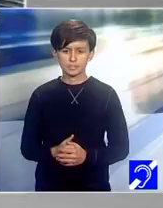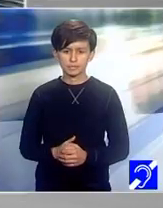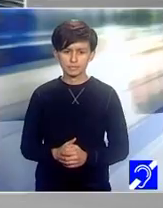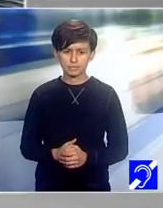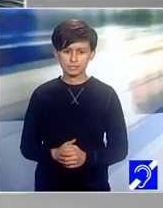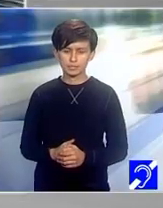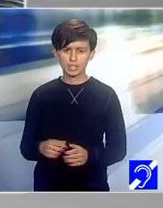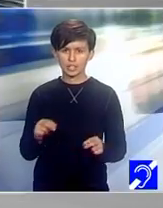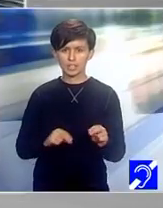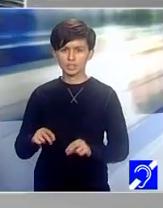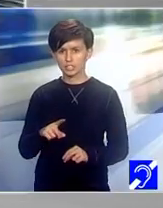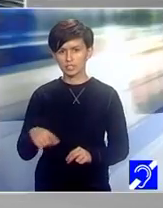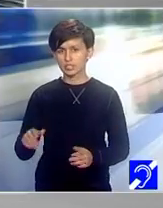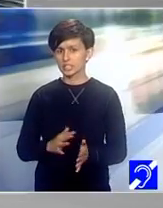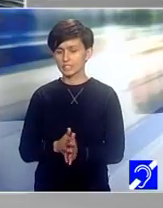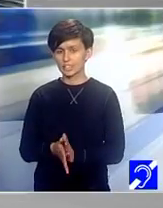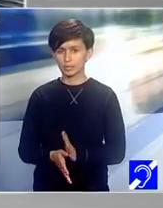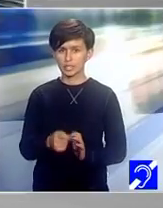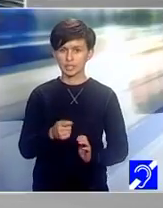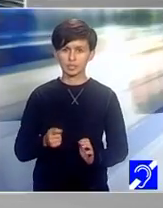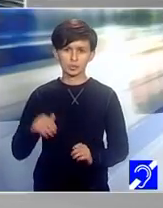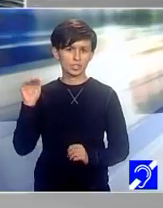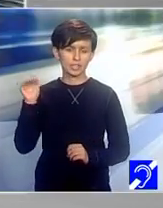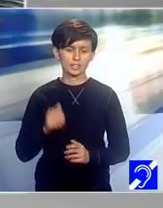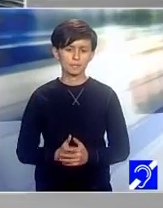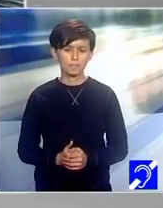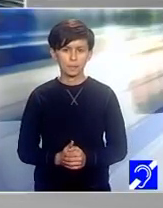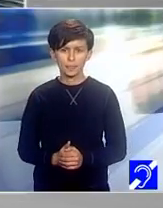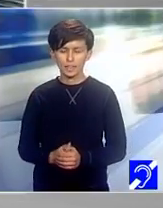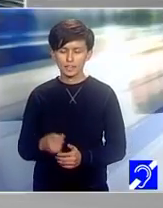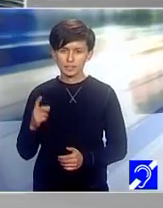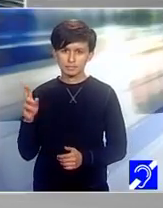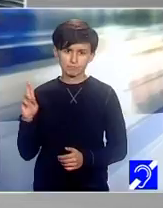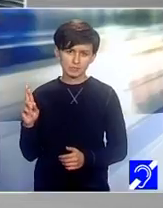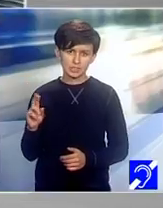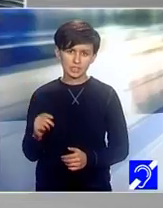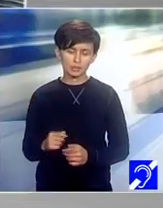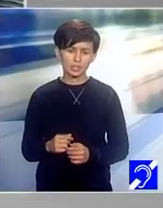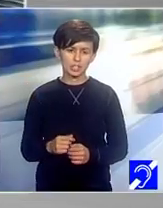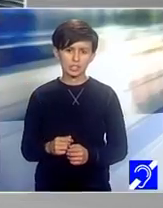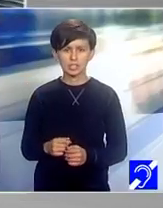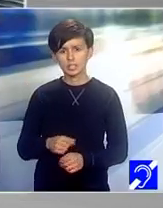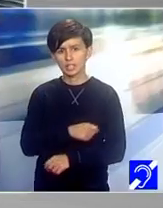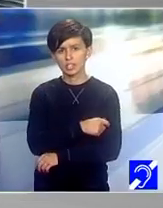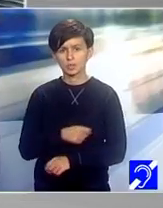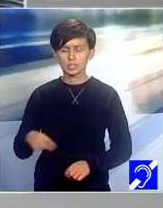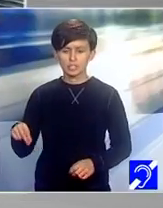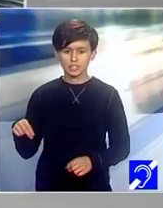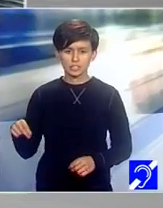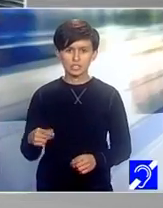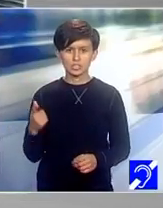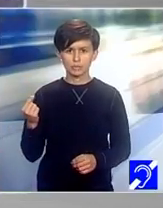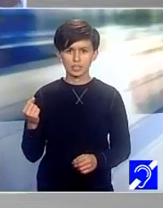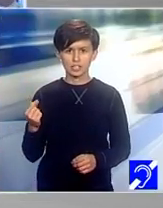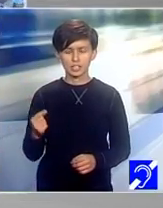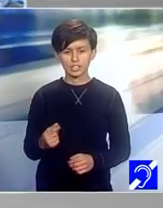aceste proiecte? Semnalele pe care le avem din partea administrației locale și județene, precum foarte important și din partea partenerilor noștri,